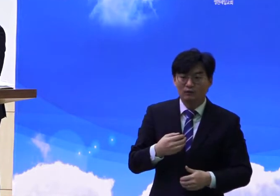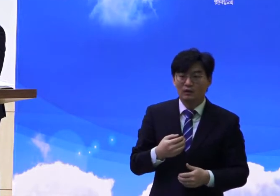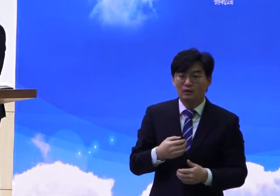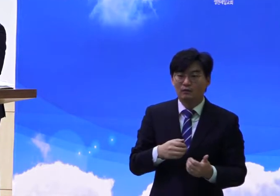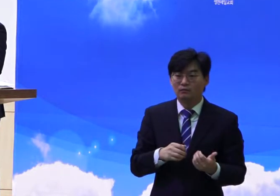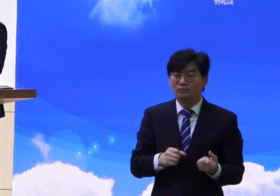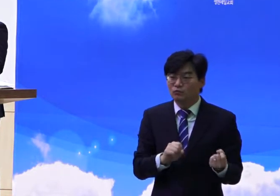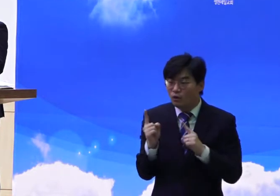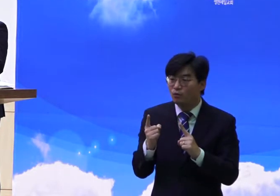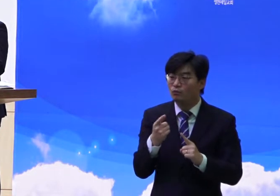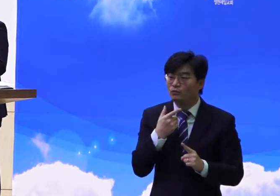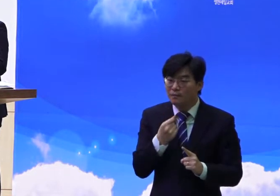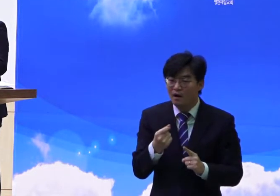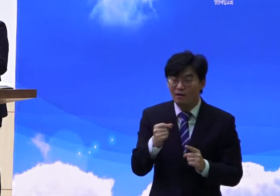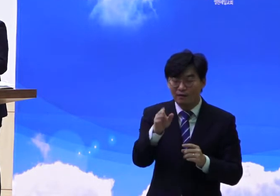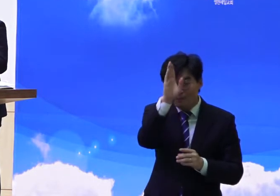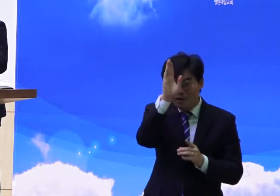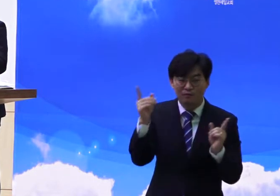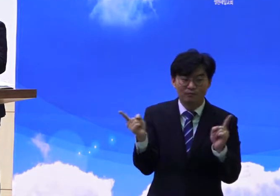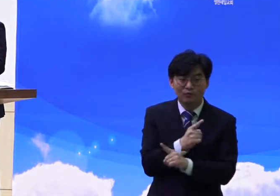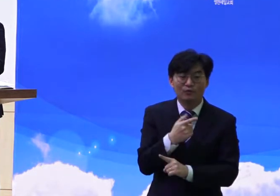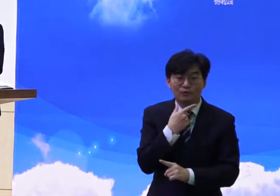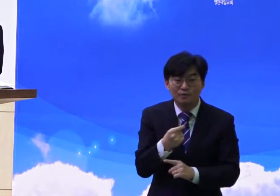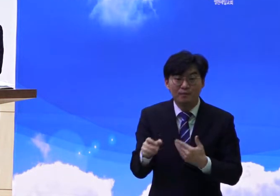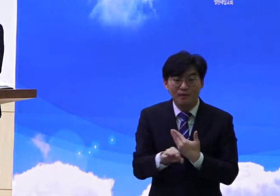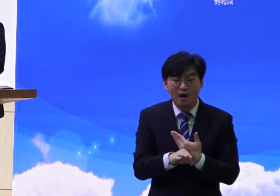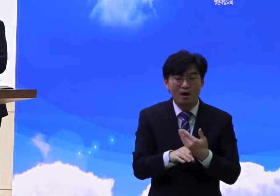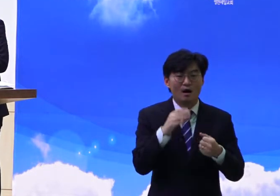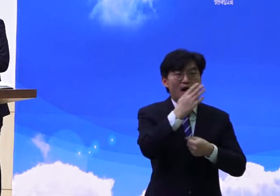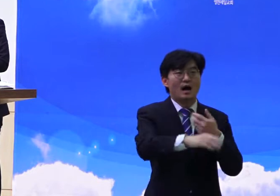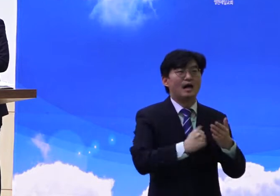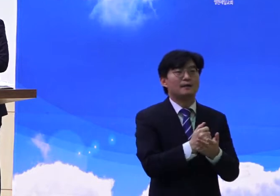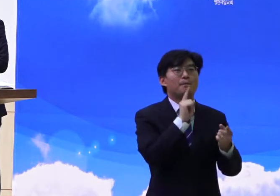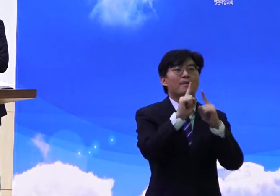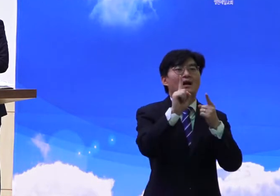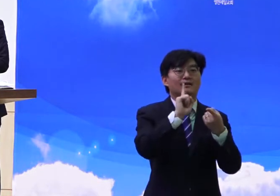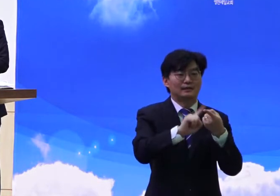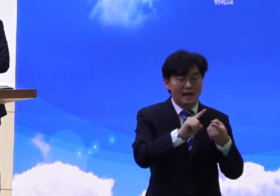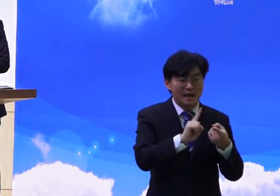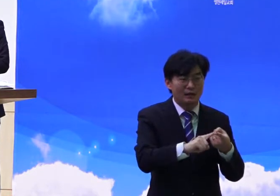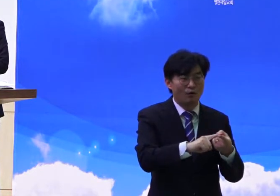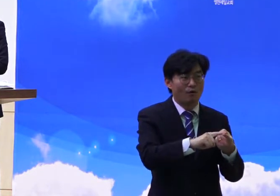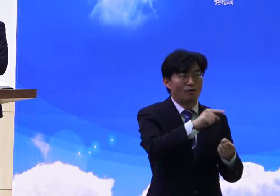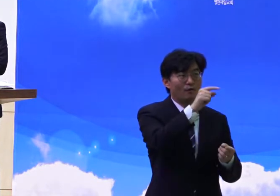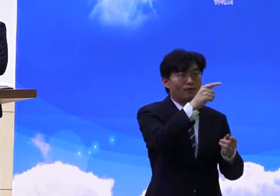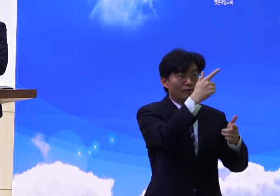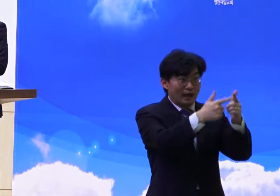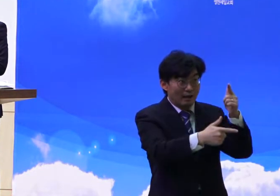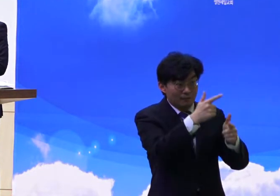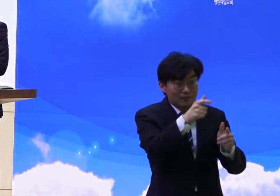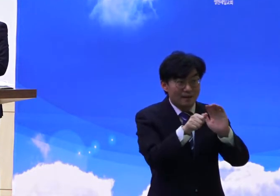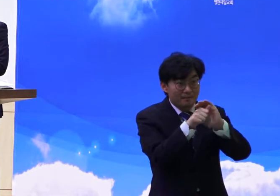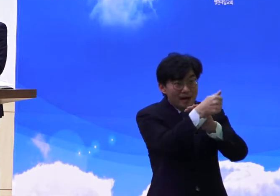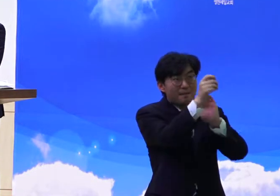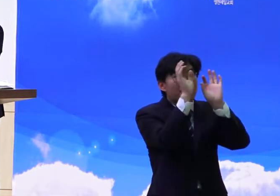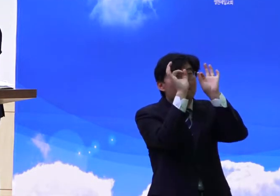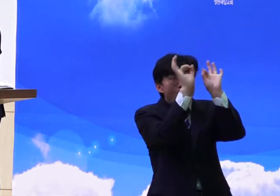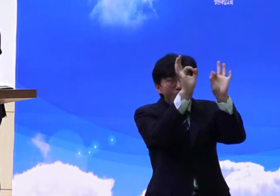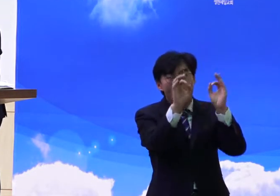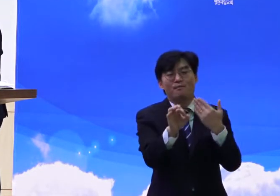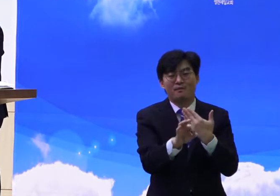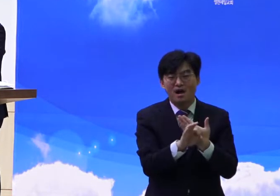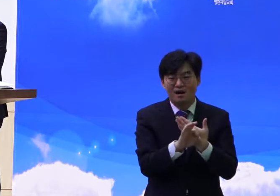믿음, 하나님의 말씀에 대한 전적인 순종, 온전한 순종을 하나님께서 요구하신 겁니다. 우리들의